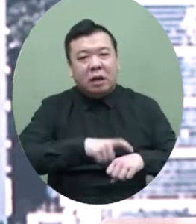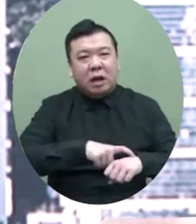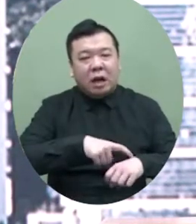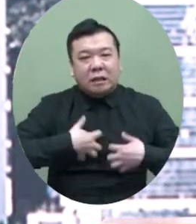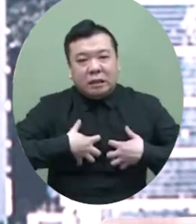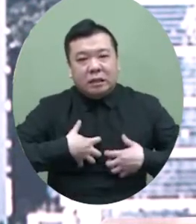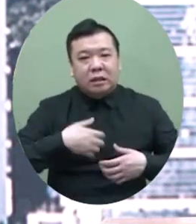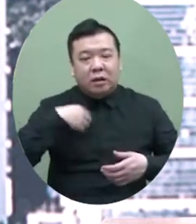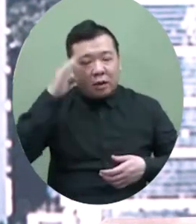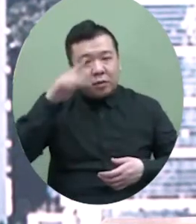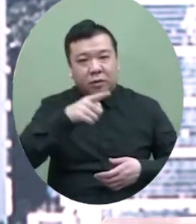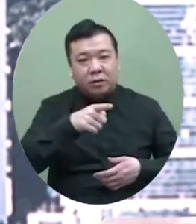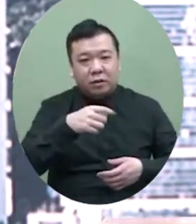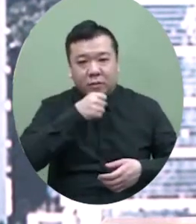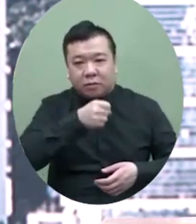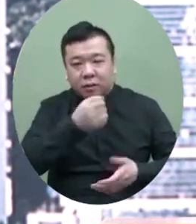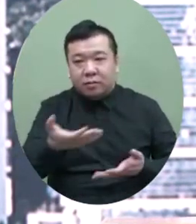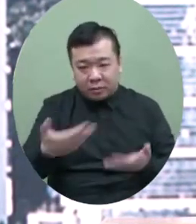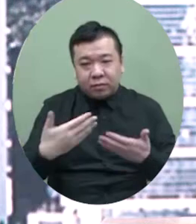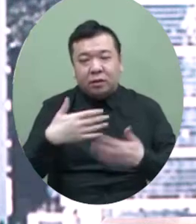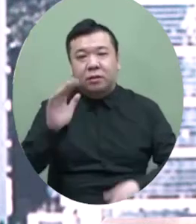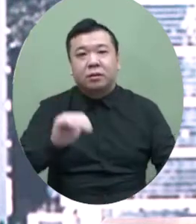迫，我請大家提問啦，好嗎？